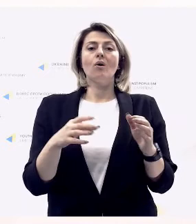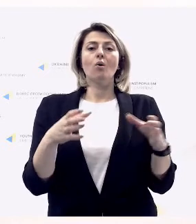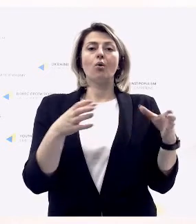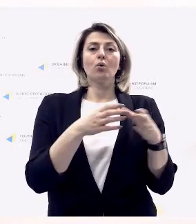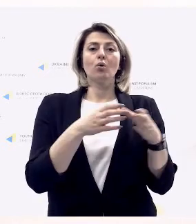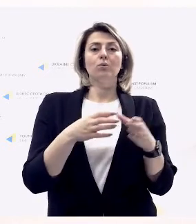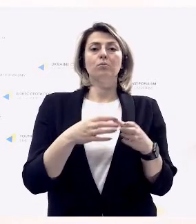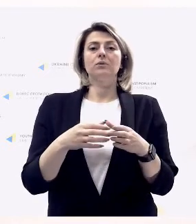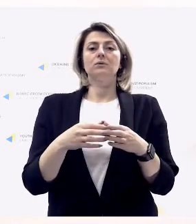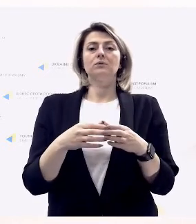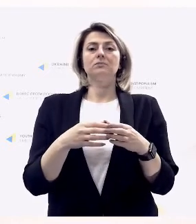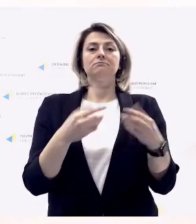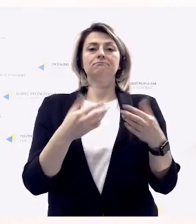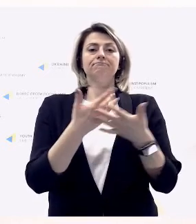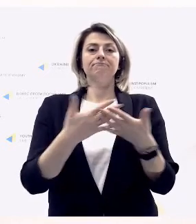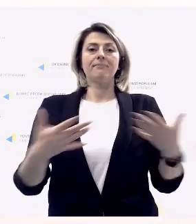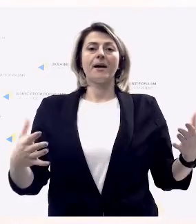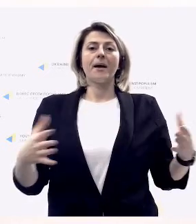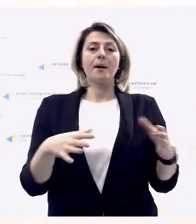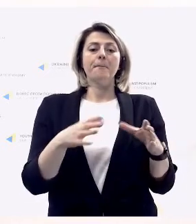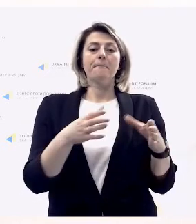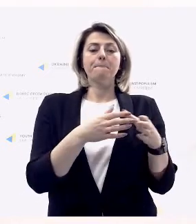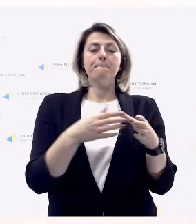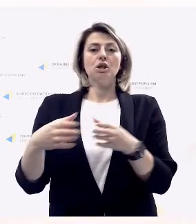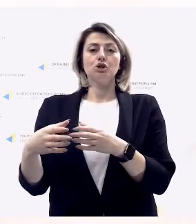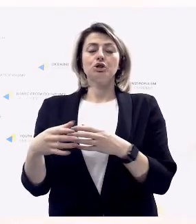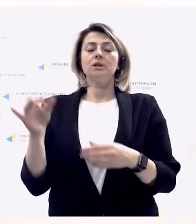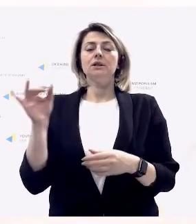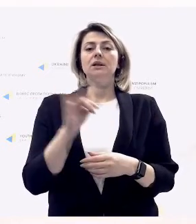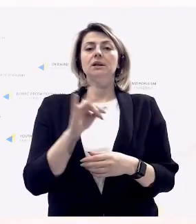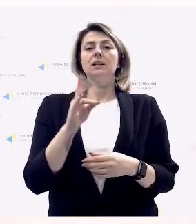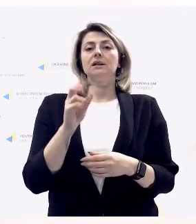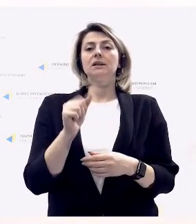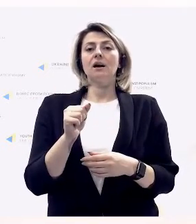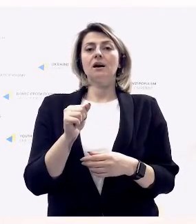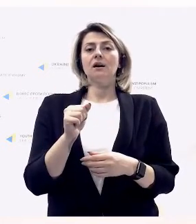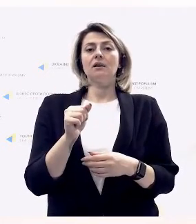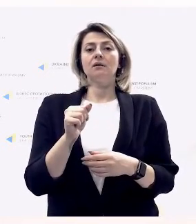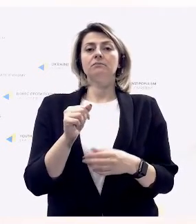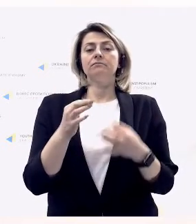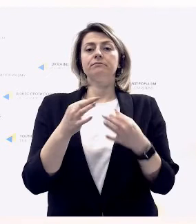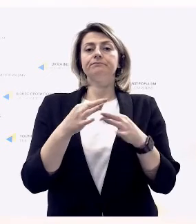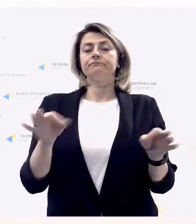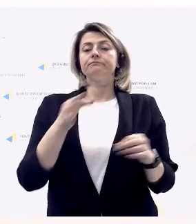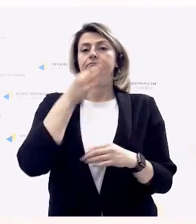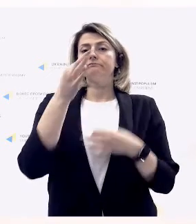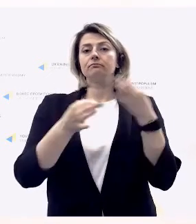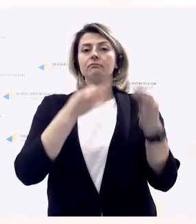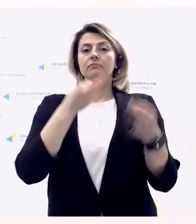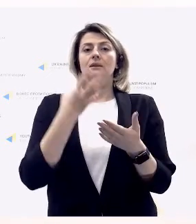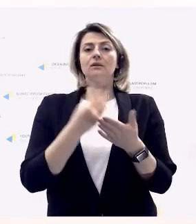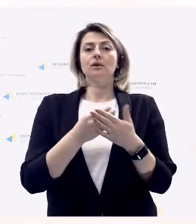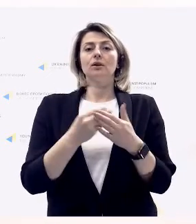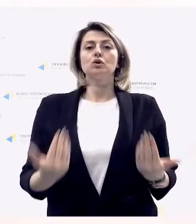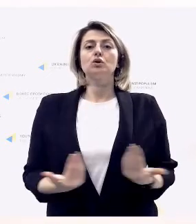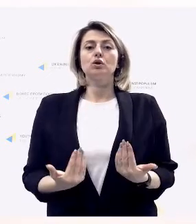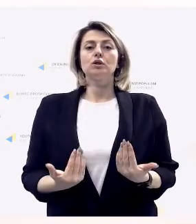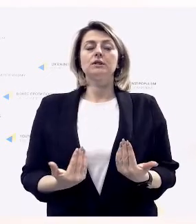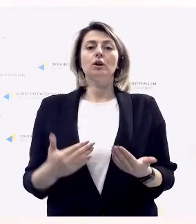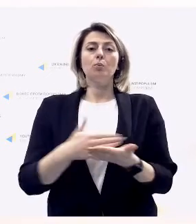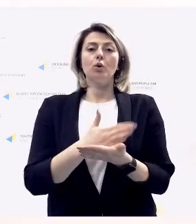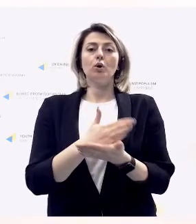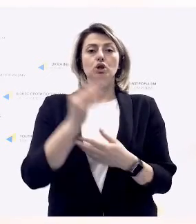і виходять на альтернативні соціально-політичні і висловлюють альтернативні